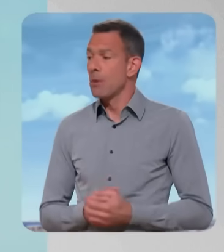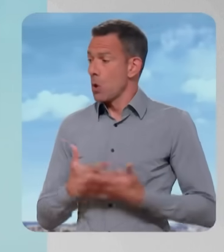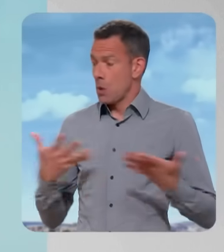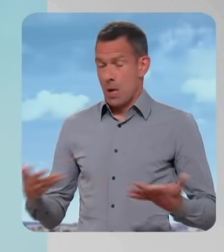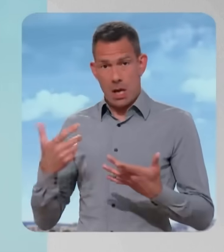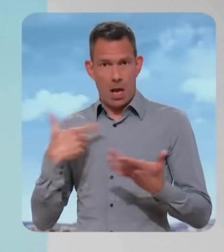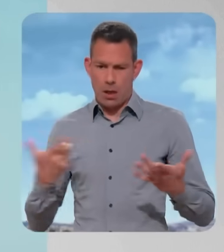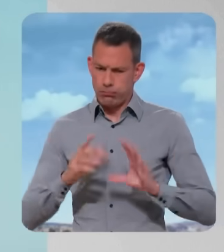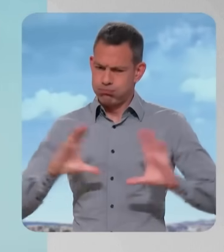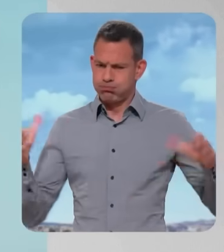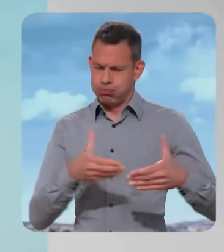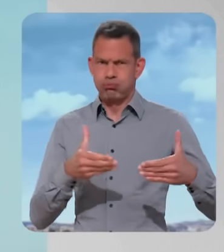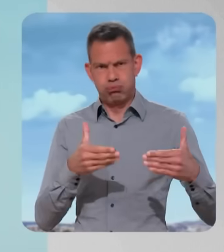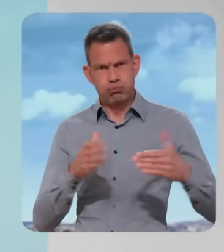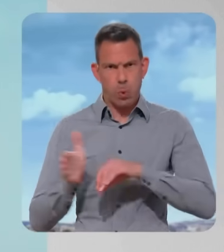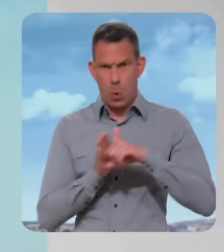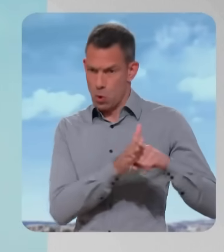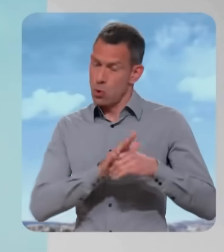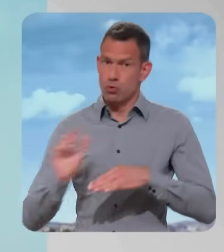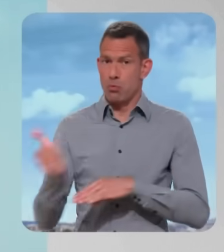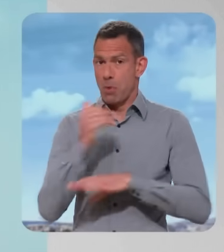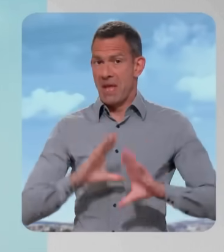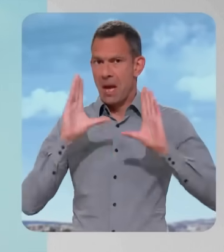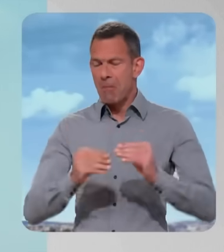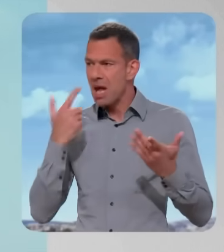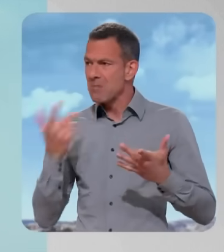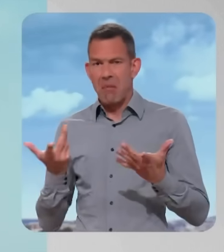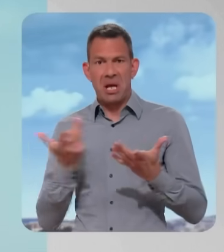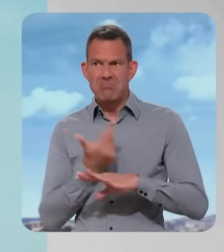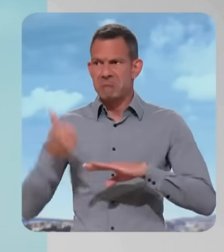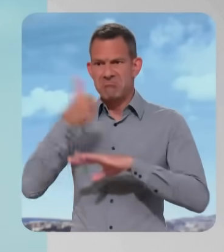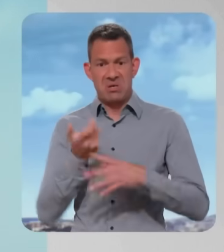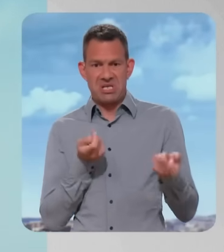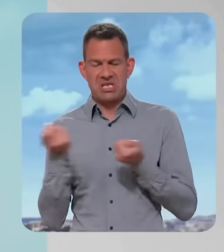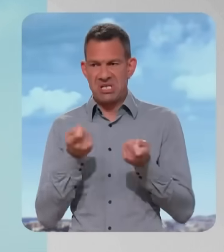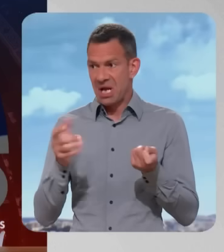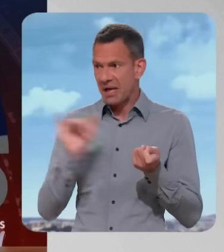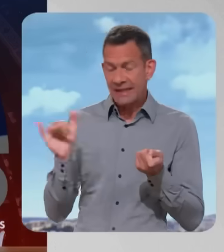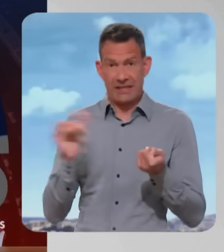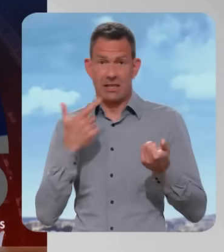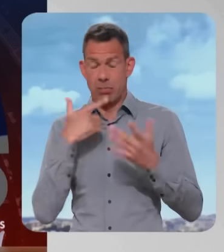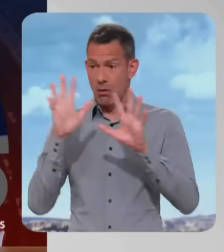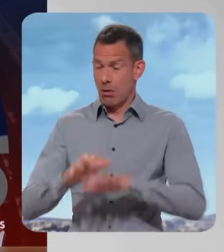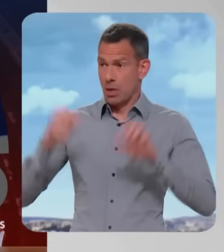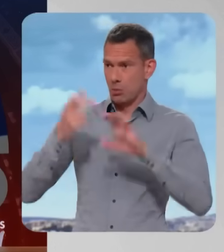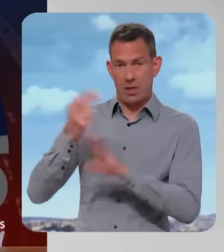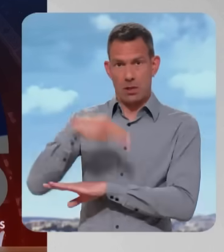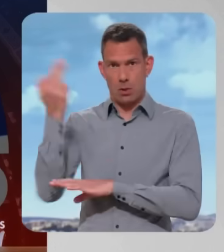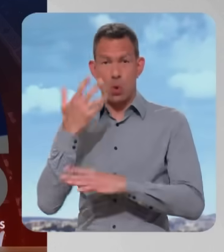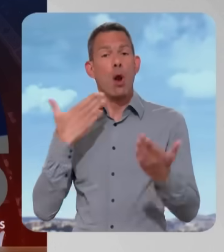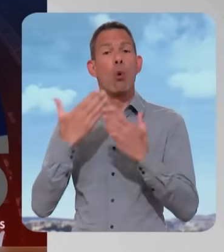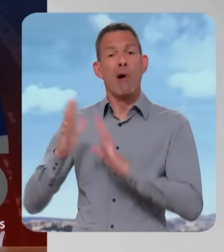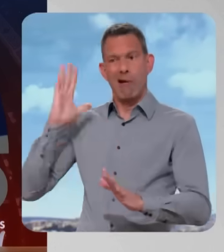n'est suffisamment fort pour gouverner la nouvelle Assemblée est-elle encore plus confuse que la précédente que faire de ces résultats ce matin beaucoup de